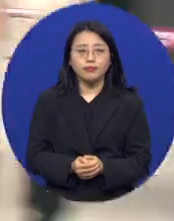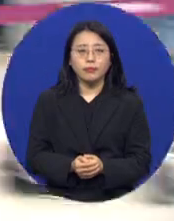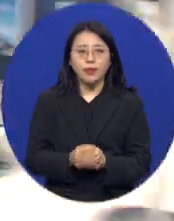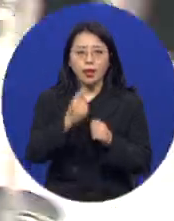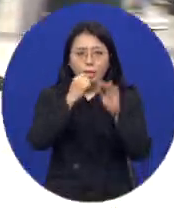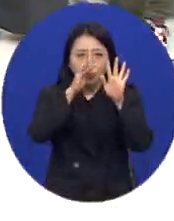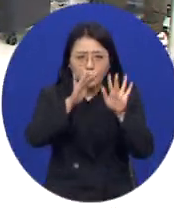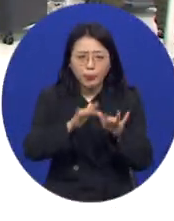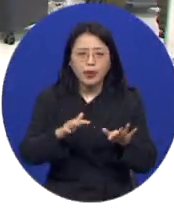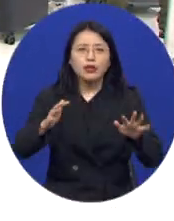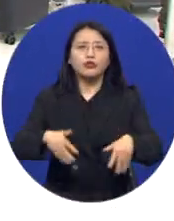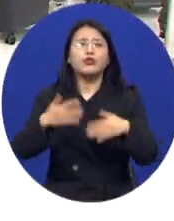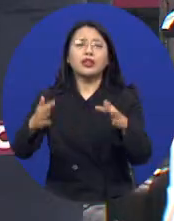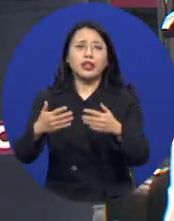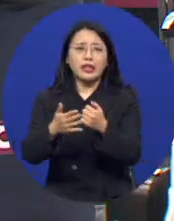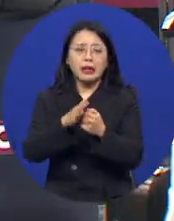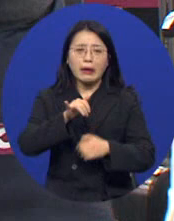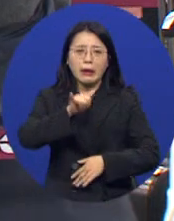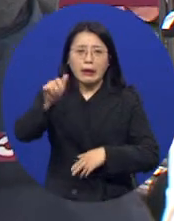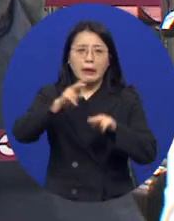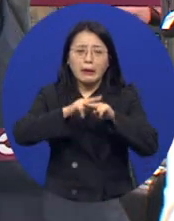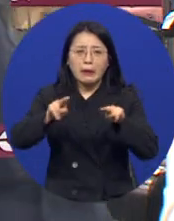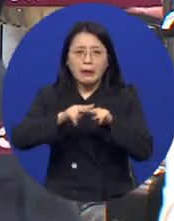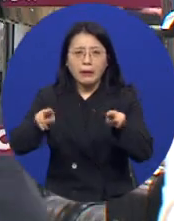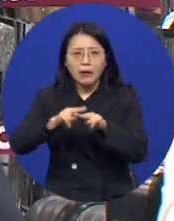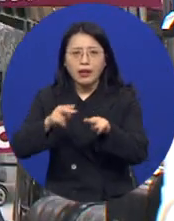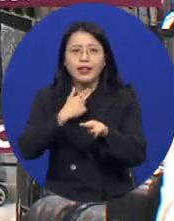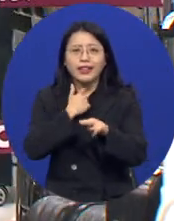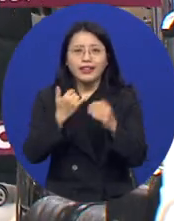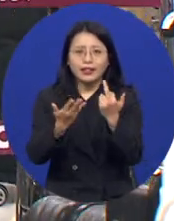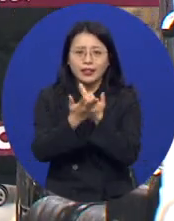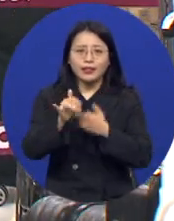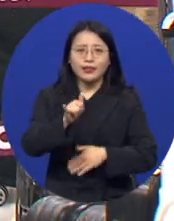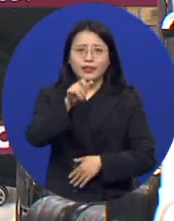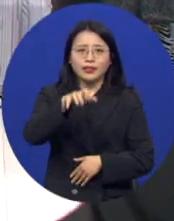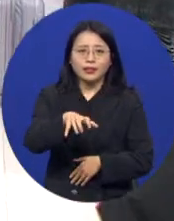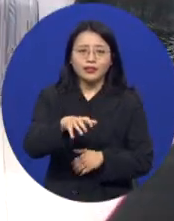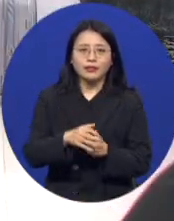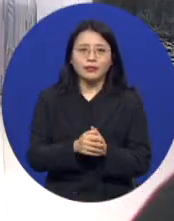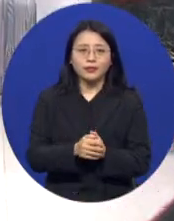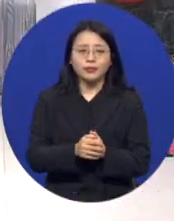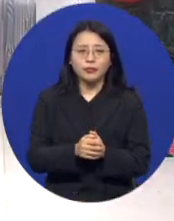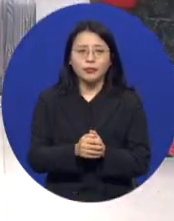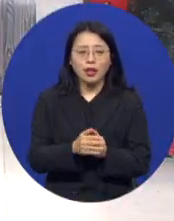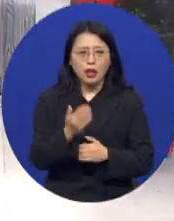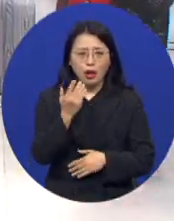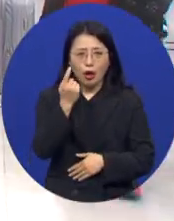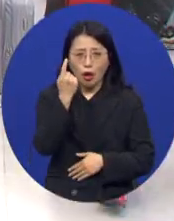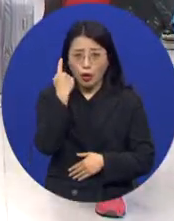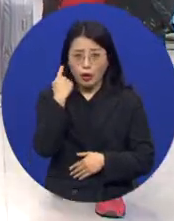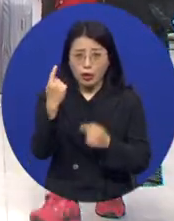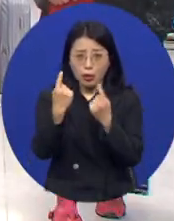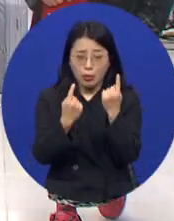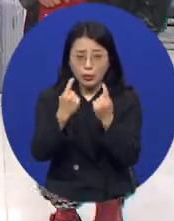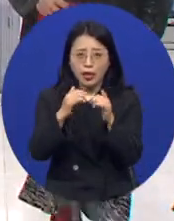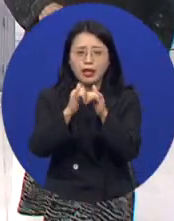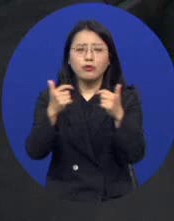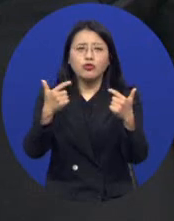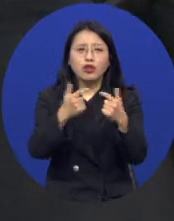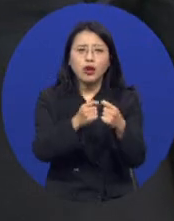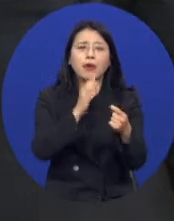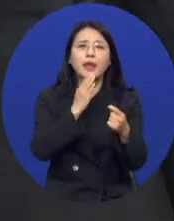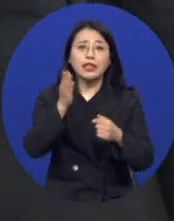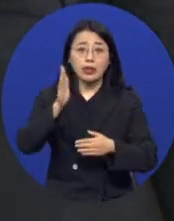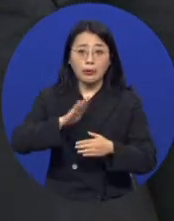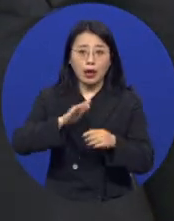폭설과 강풍의 대규모 결항 사태로 큰 혼잡이 빚어졌던 제주 공항. 전날보다 인파는 많이 줄었지만 평상시보다